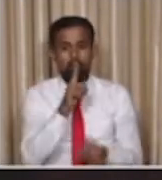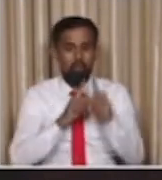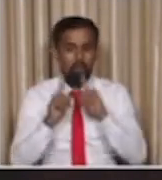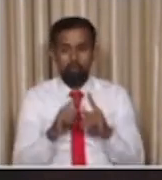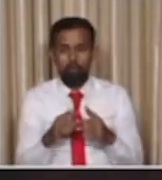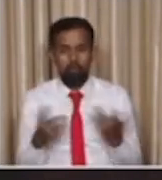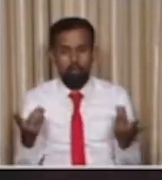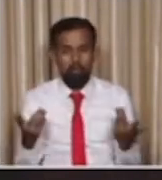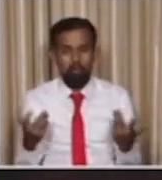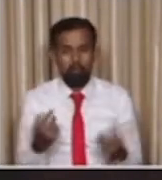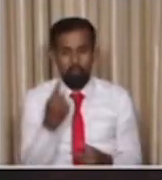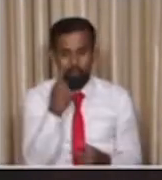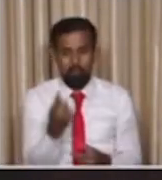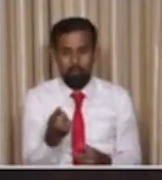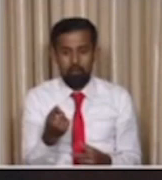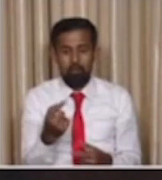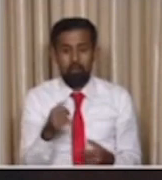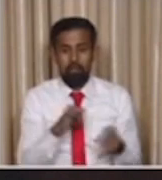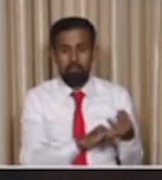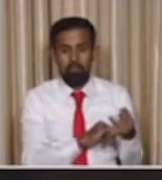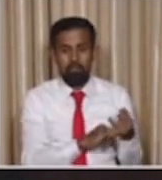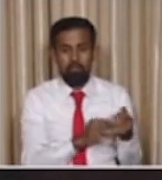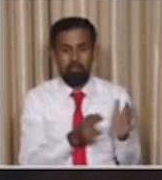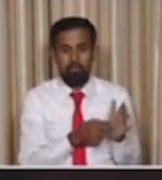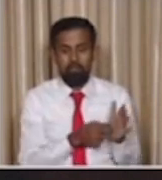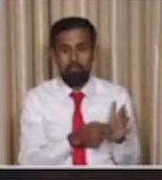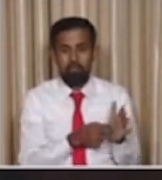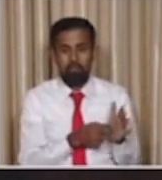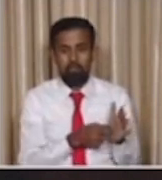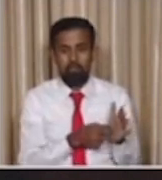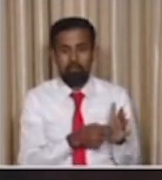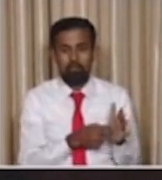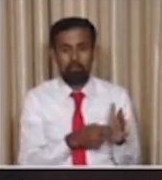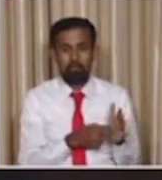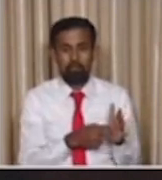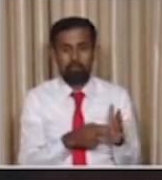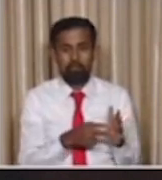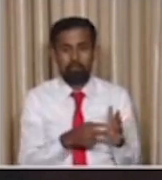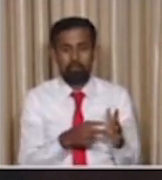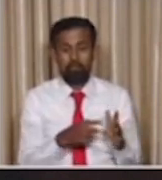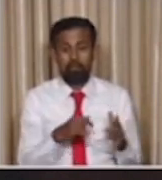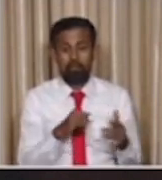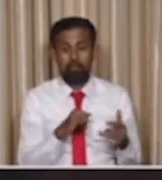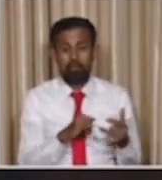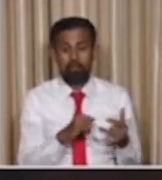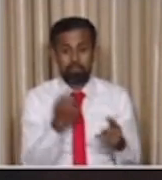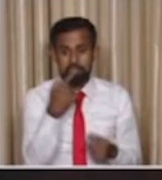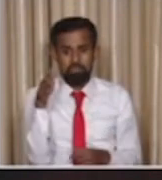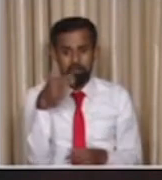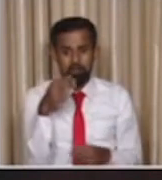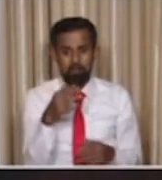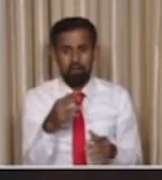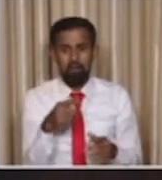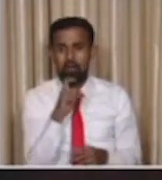හැබැයි අපි දැක්කා අද සානියා බ්‍රැන්සිස් නිසාන්ත සිල්වා කන්දප්ප එයා සුදුකොඩනාගෙනුවේ ඉන්න